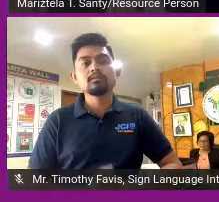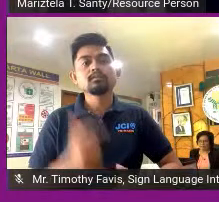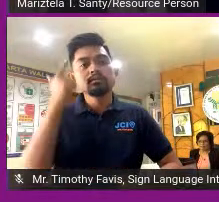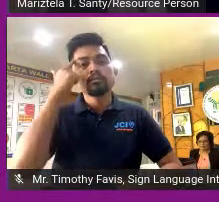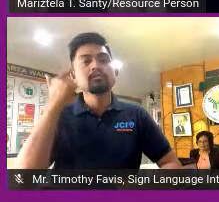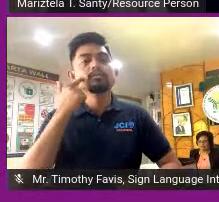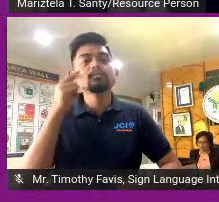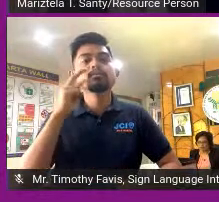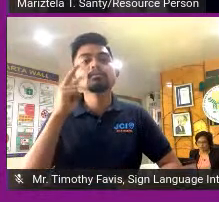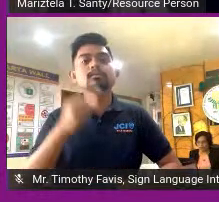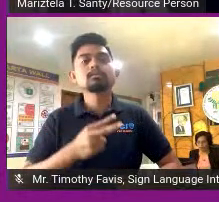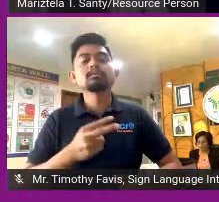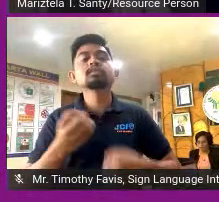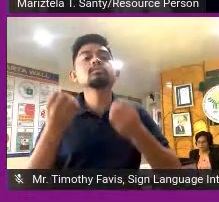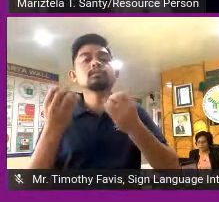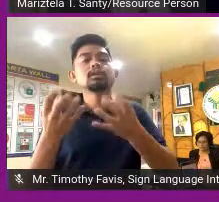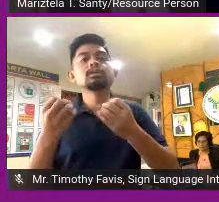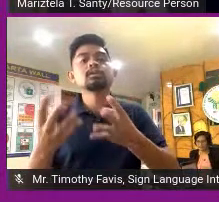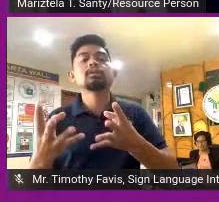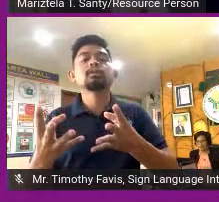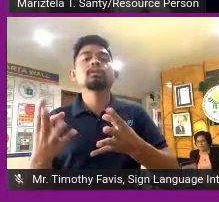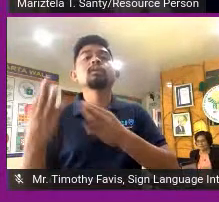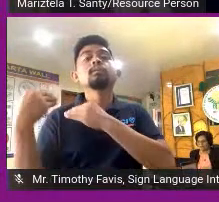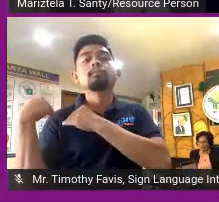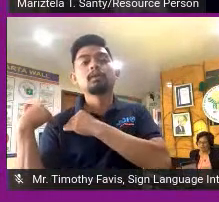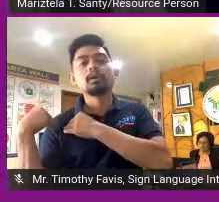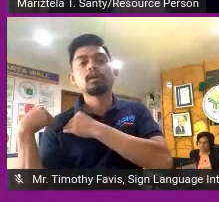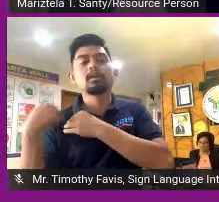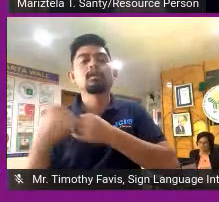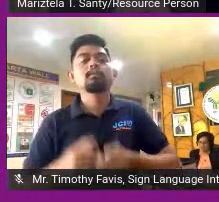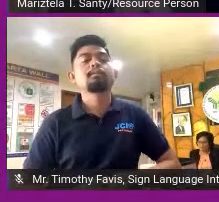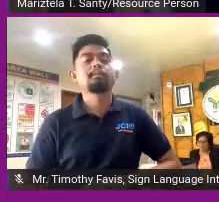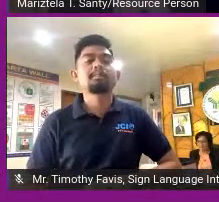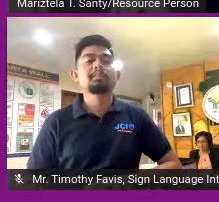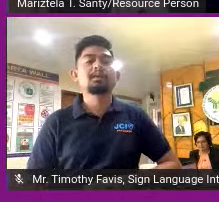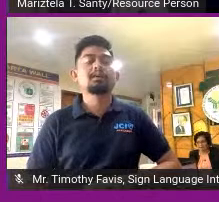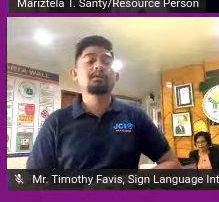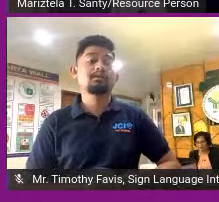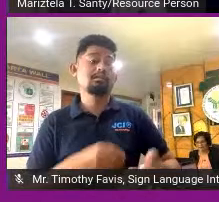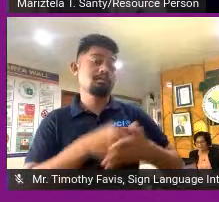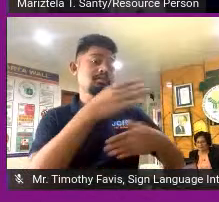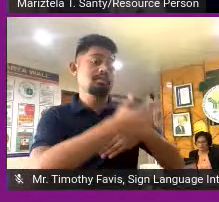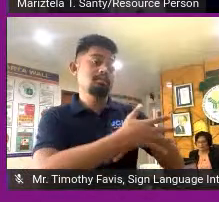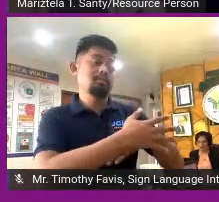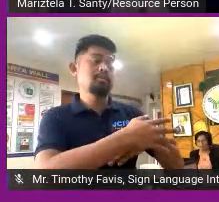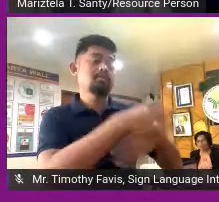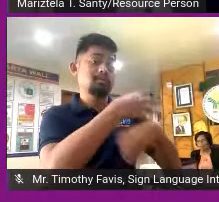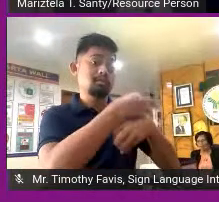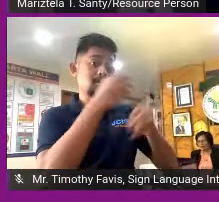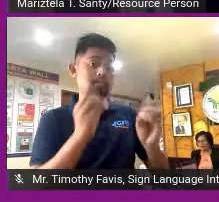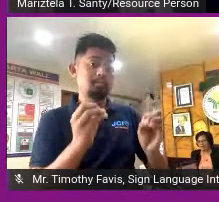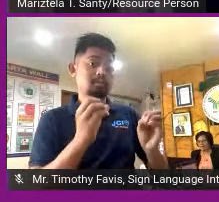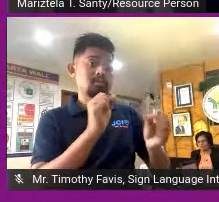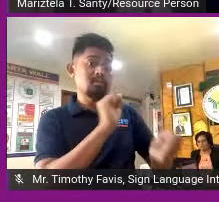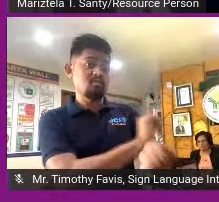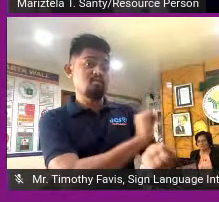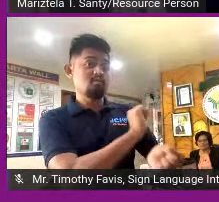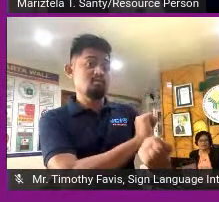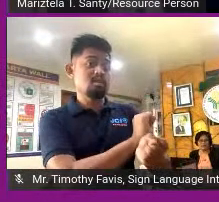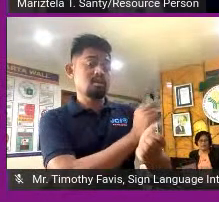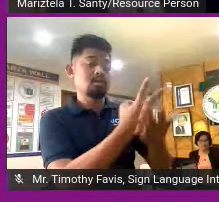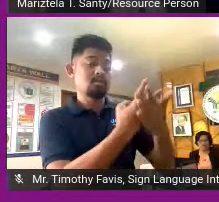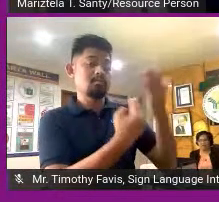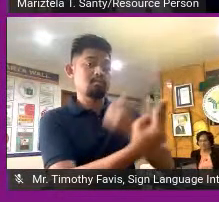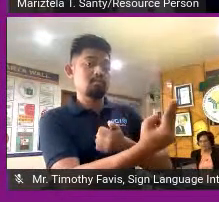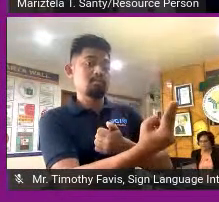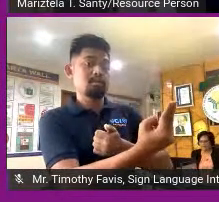gender bias. This is multiple burden. Ibig sabihin, nagtatrabaho na, pagdating sa bahay, nagawa pa. Alam ko, marami tayong ganyan